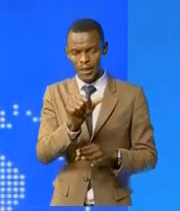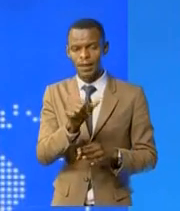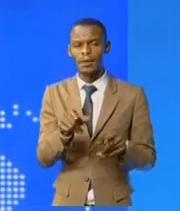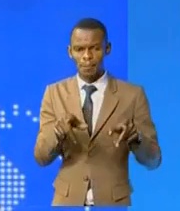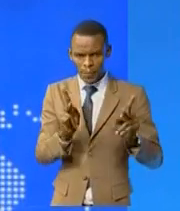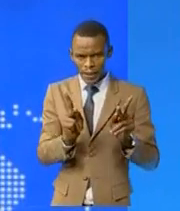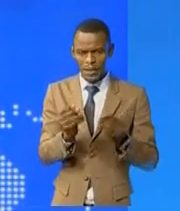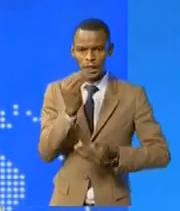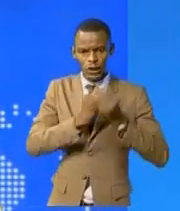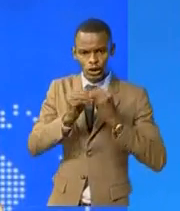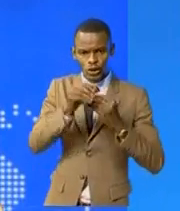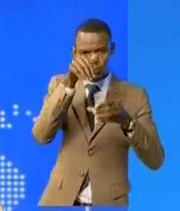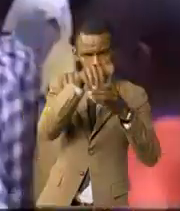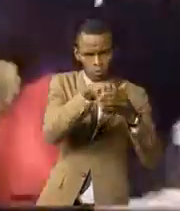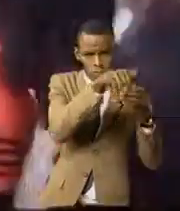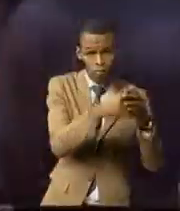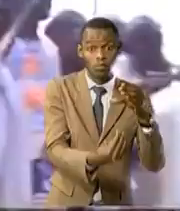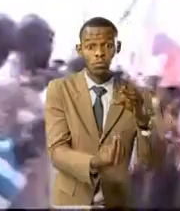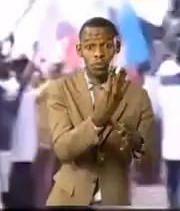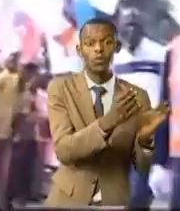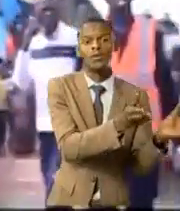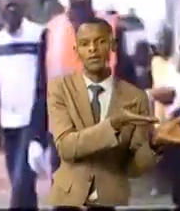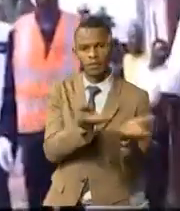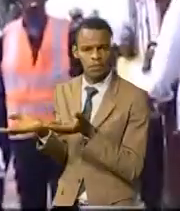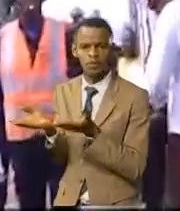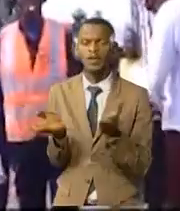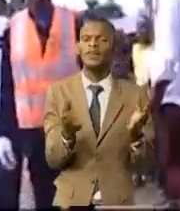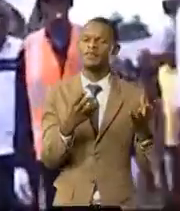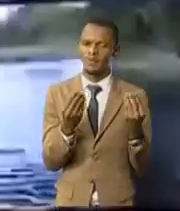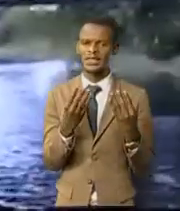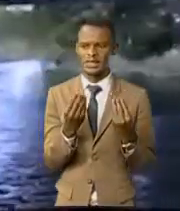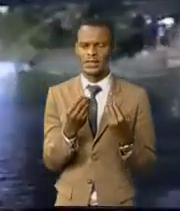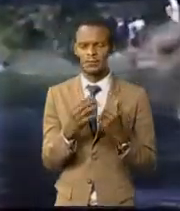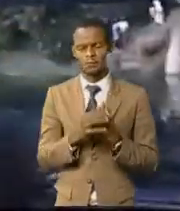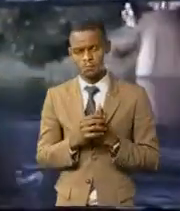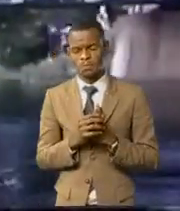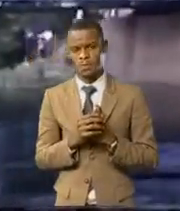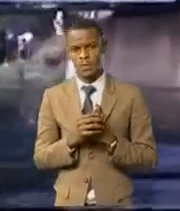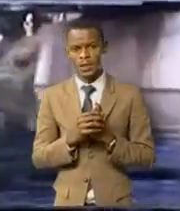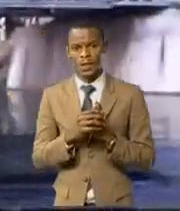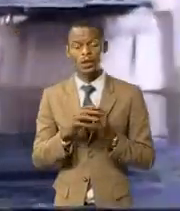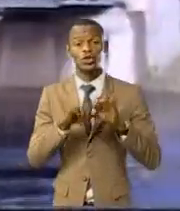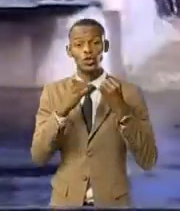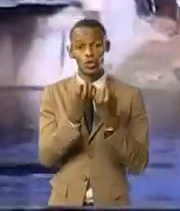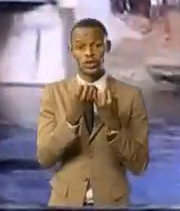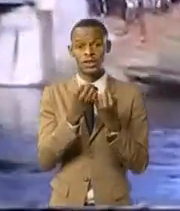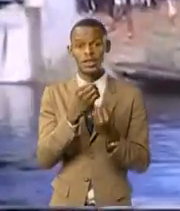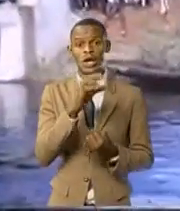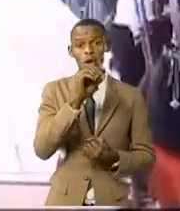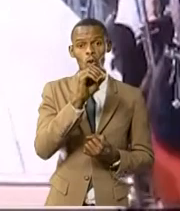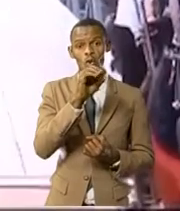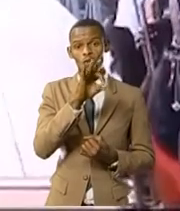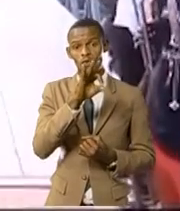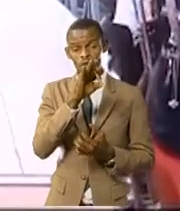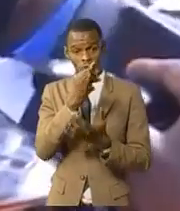désormais effective. Reportage. Construit par l'office de route avec le financement du projet d'appui à la réhabilitation et à la relance du